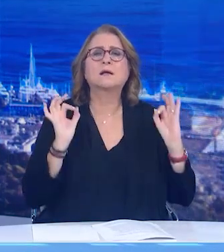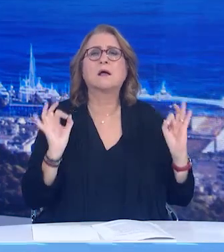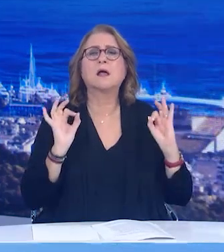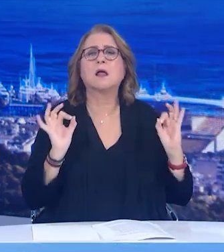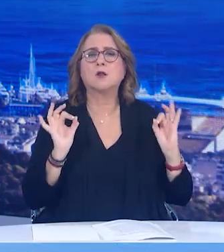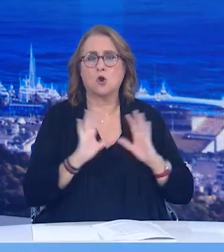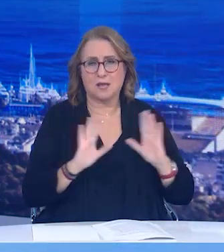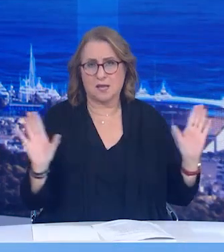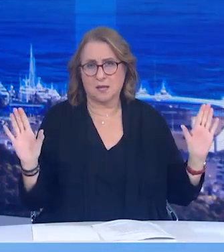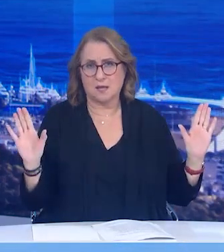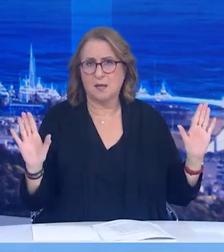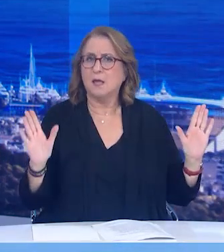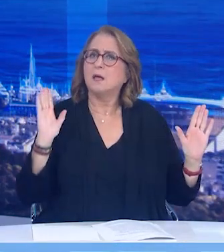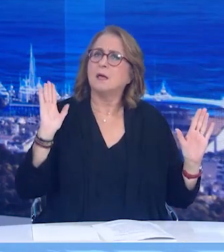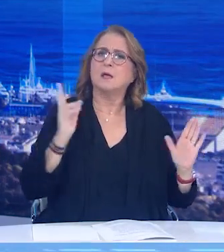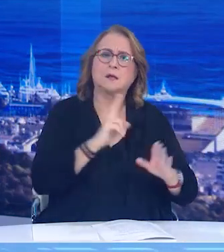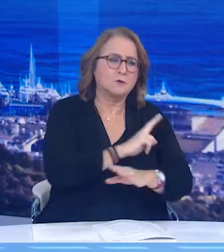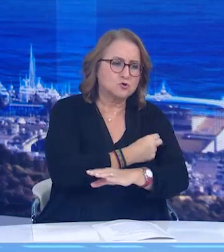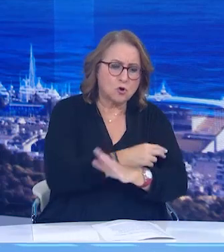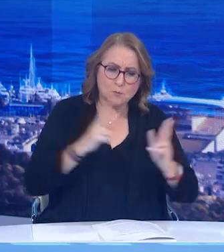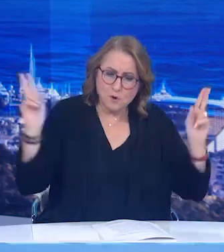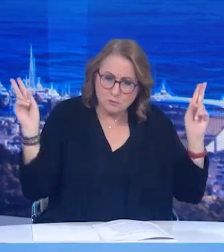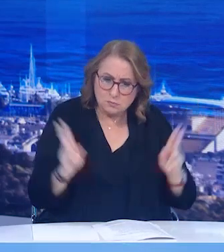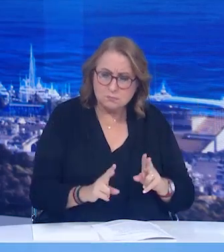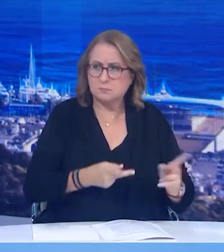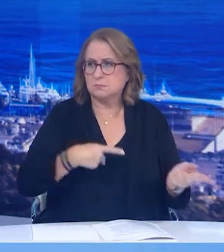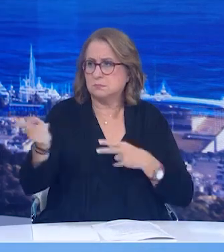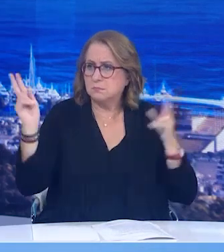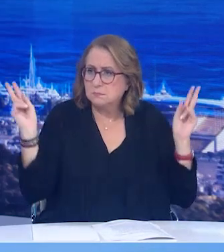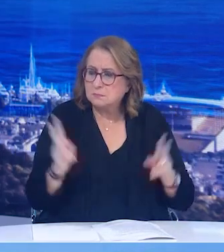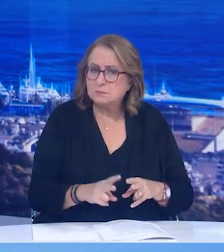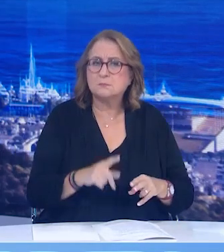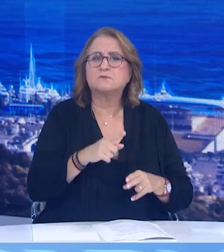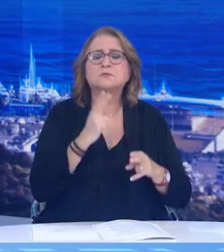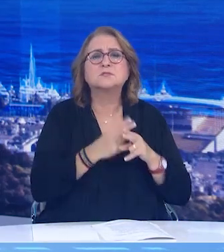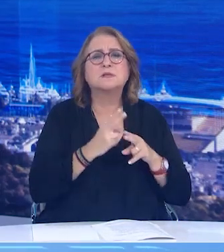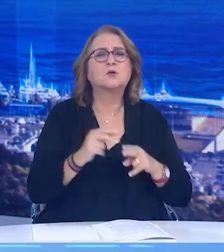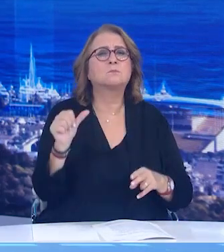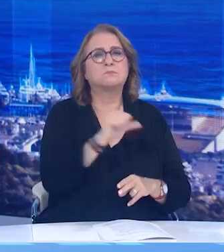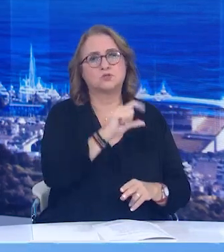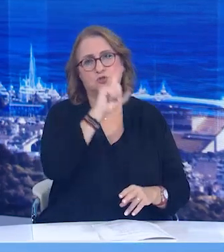και την προστασία του καθενός μας ξεχωριστά και την κανονική ζωή για όλο τον πληθυσμό. Είναι πολύ σημαντικό.